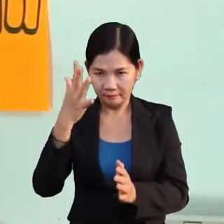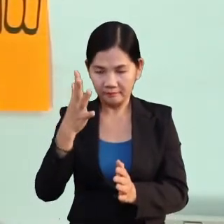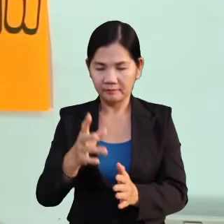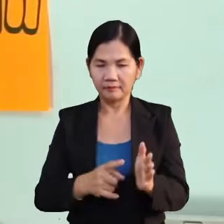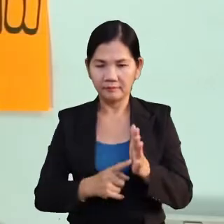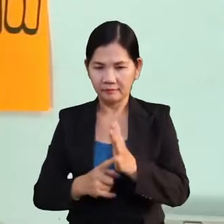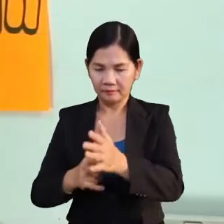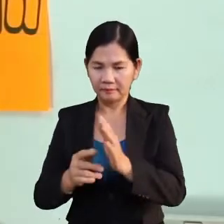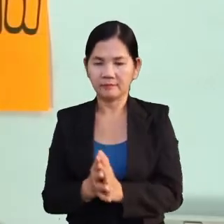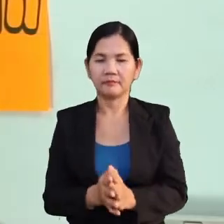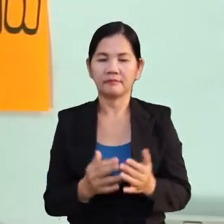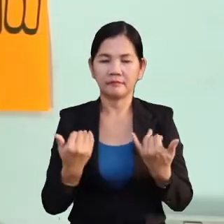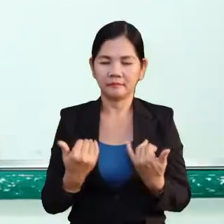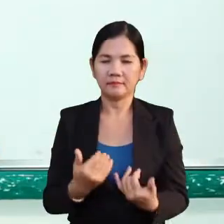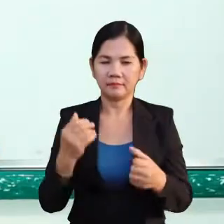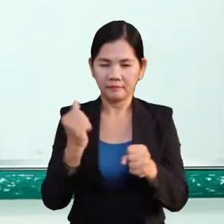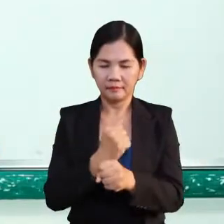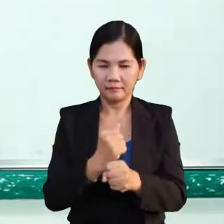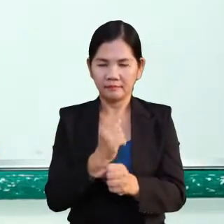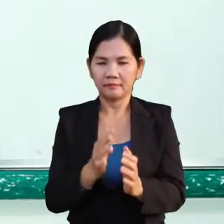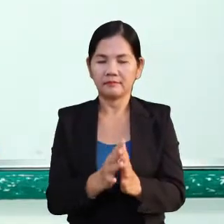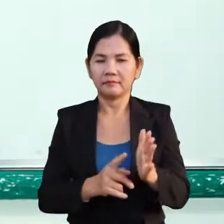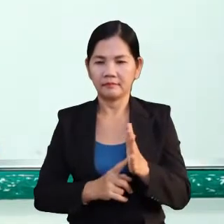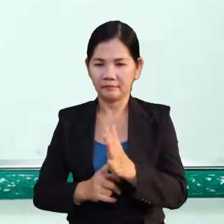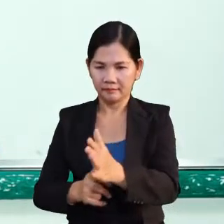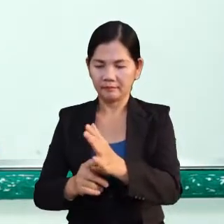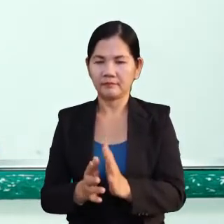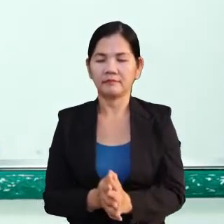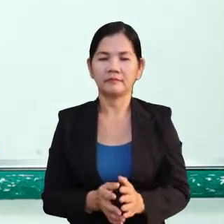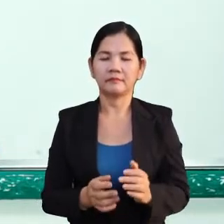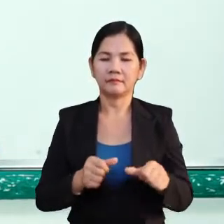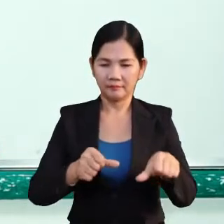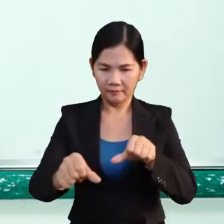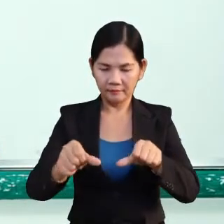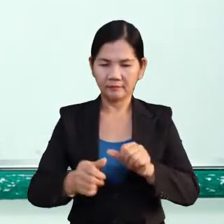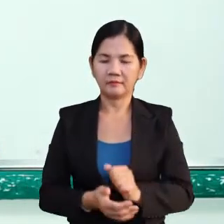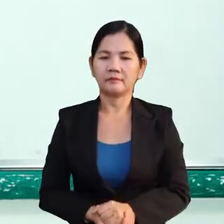មើលបន្តទៀតតើអ្នកគ្រូនឹងមានអ្វីយកមកបង្ហាញកូនបន្តទៀត